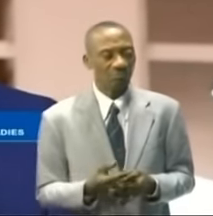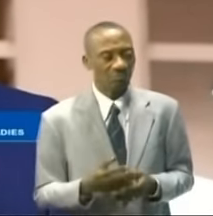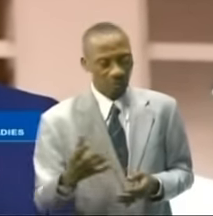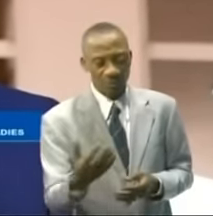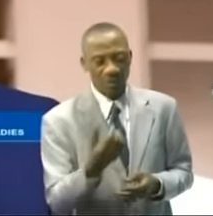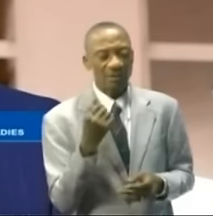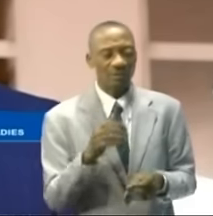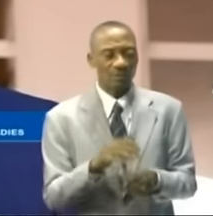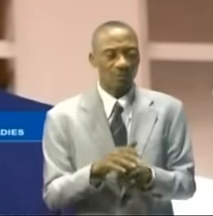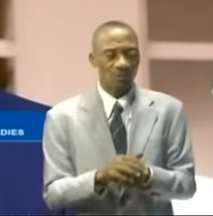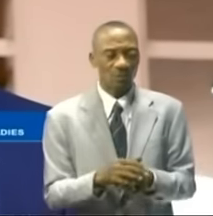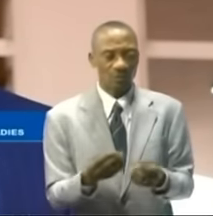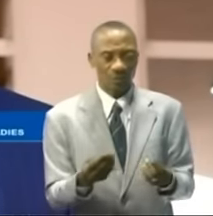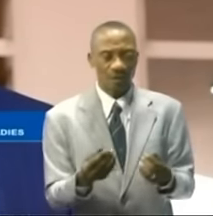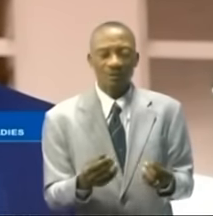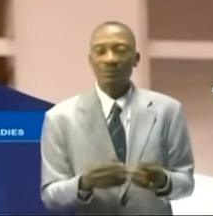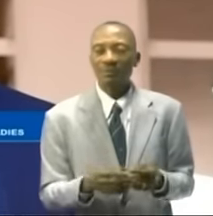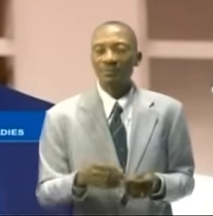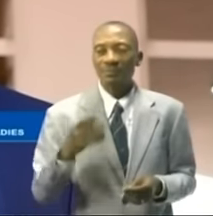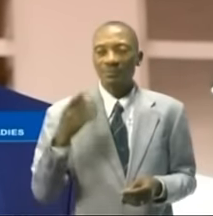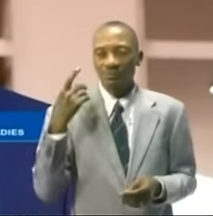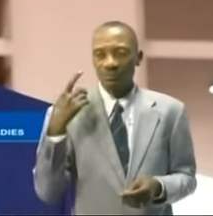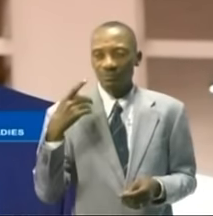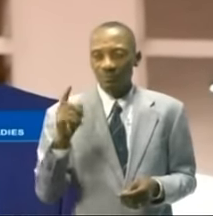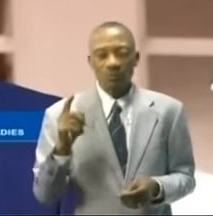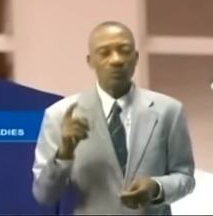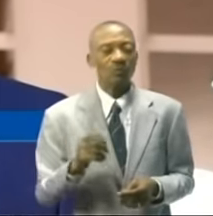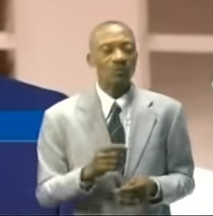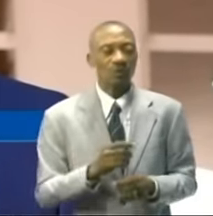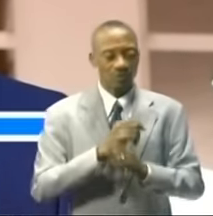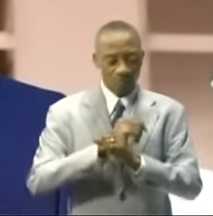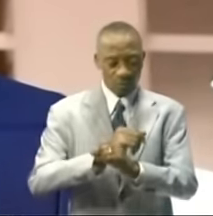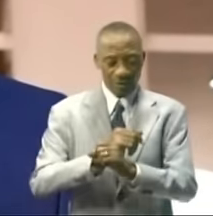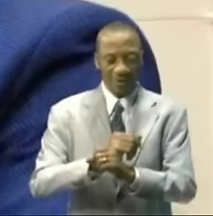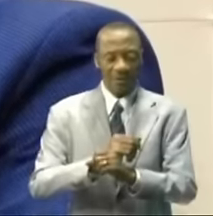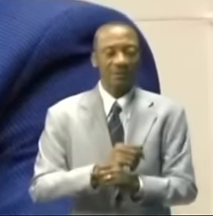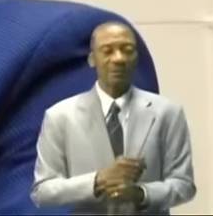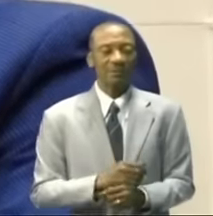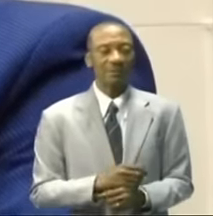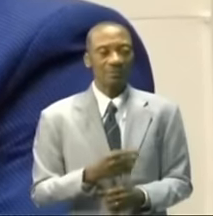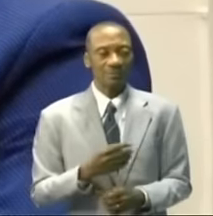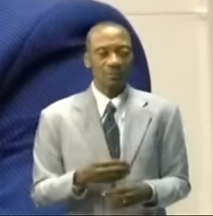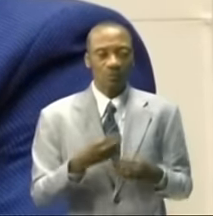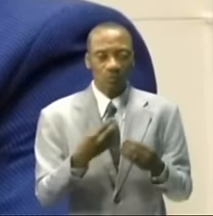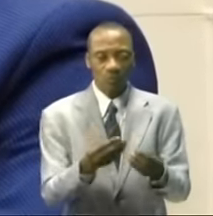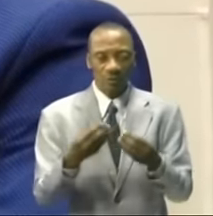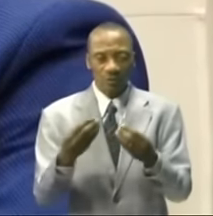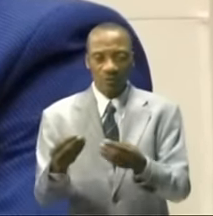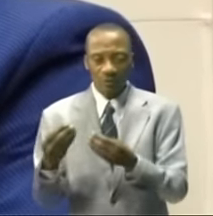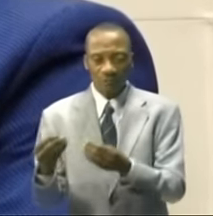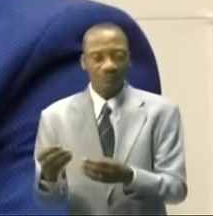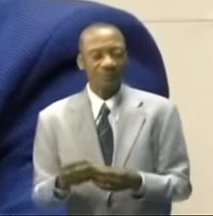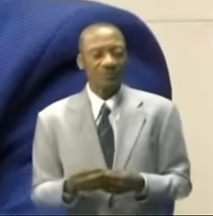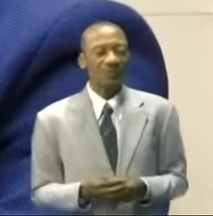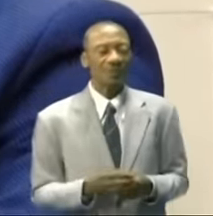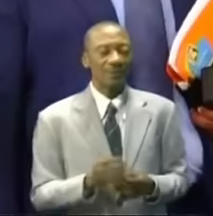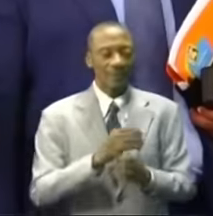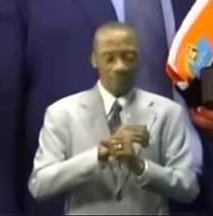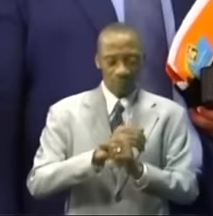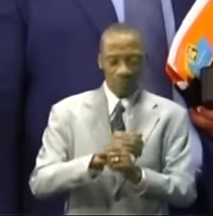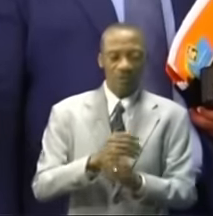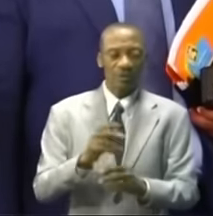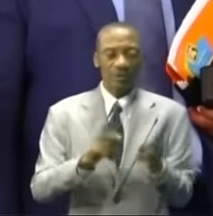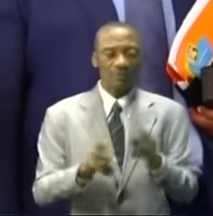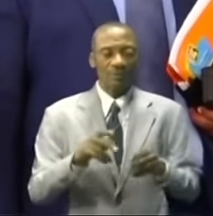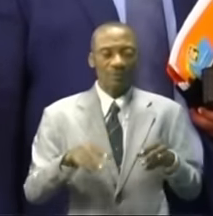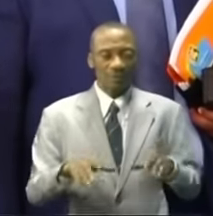ici. C'est le même approche que nous allons utiliser ici. Donc, il n'y a pas de crainte là-dessus. Donc, chaque